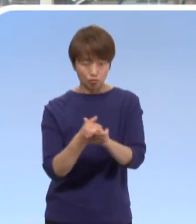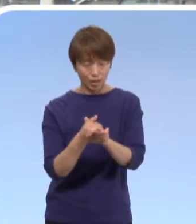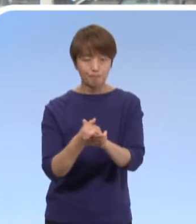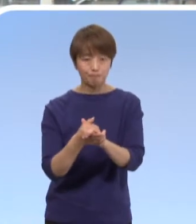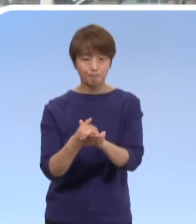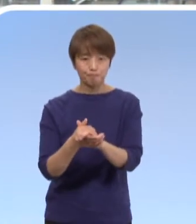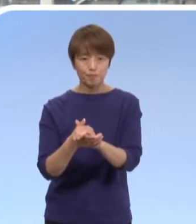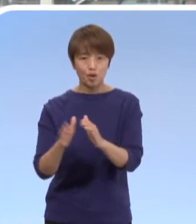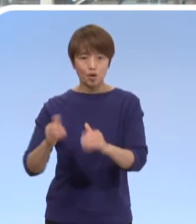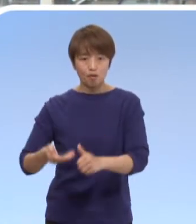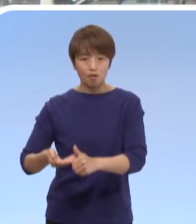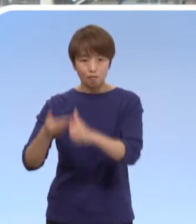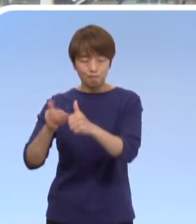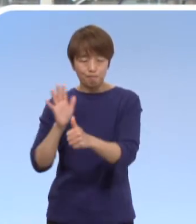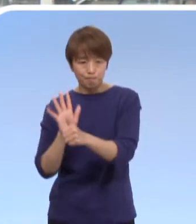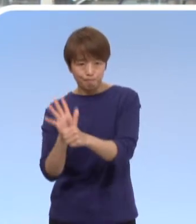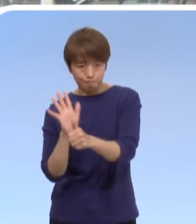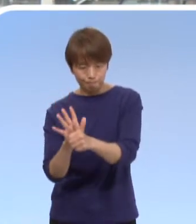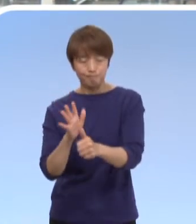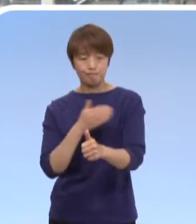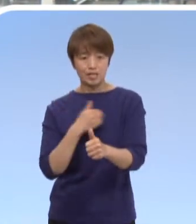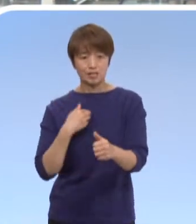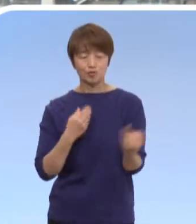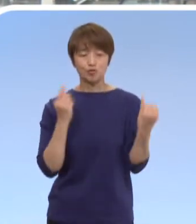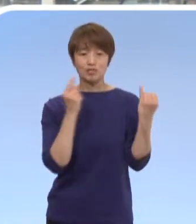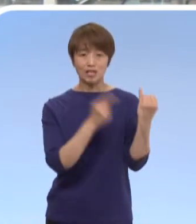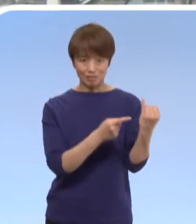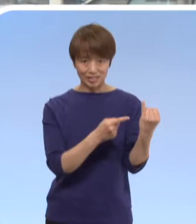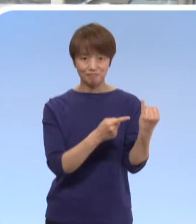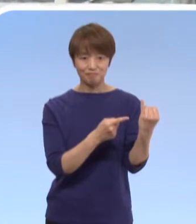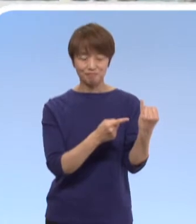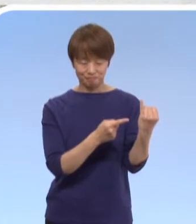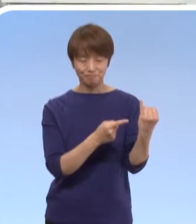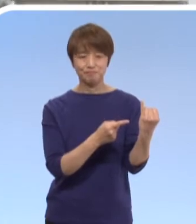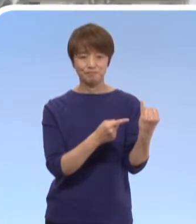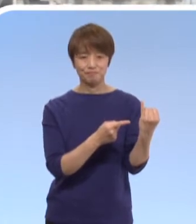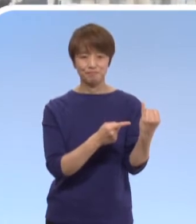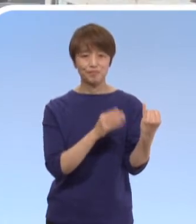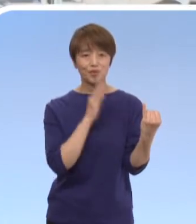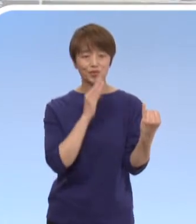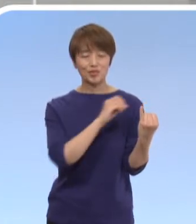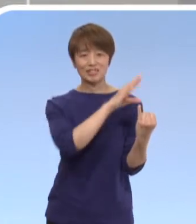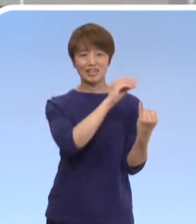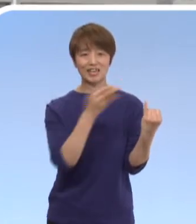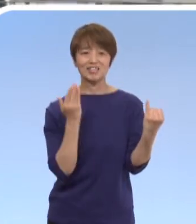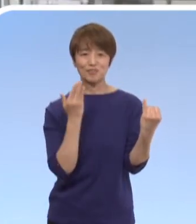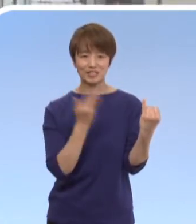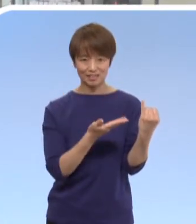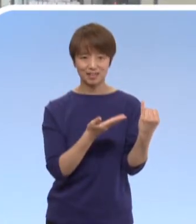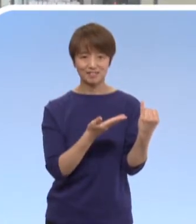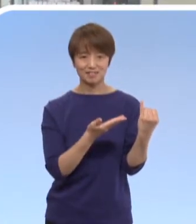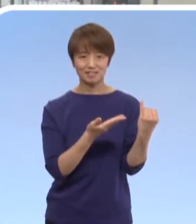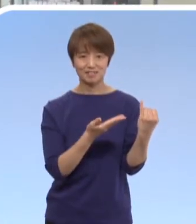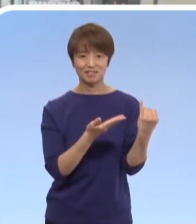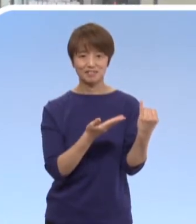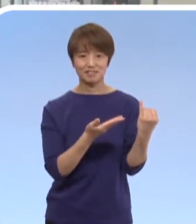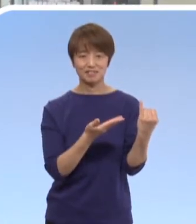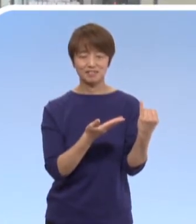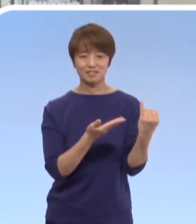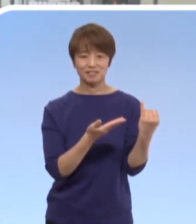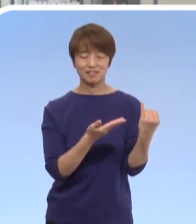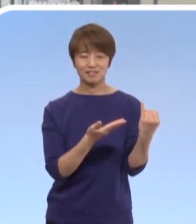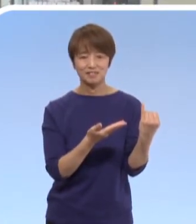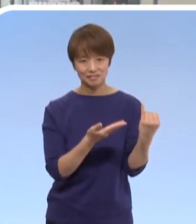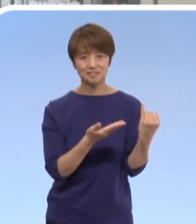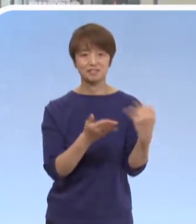絆、そして子どもたちに豊かな感性を育む活動をしてらっしゃる北川京子さん、確かに輝いていました